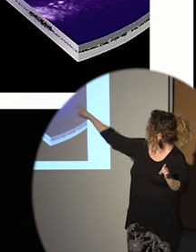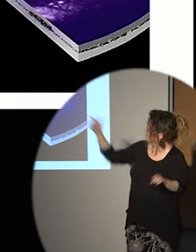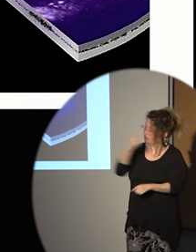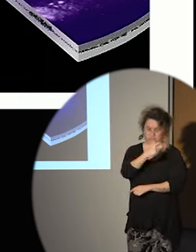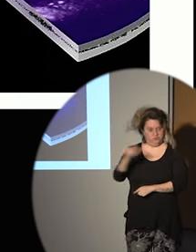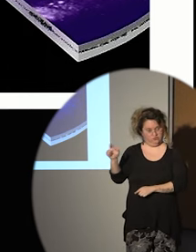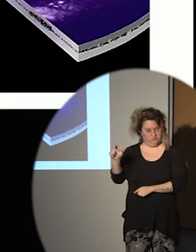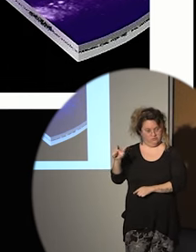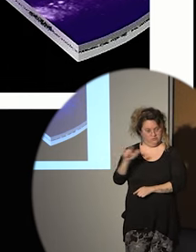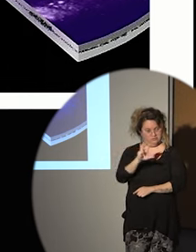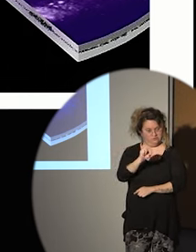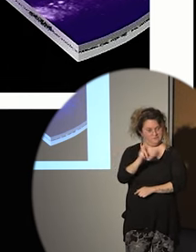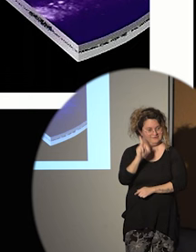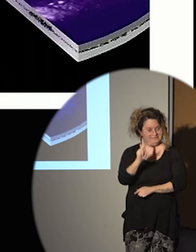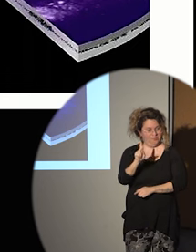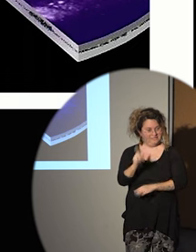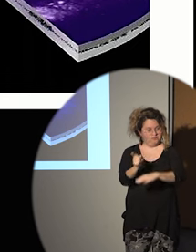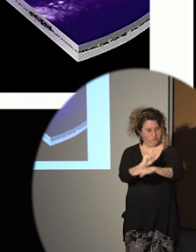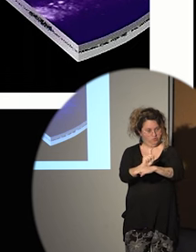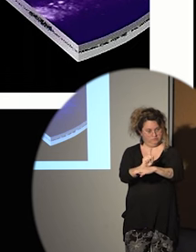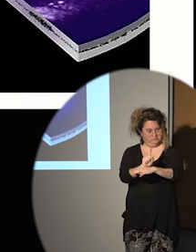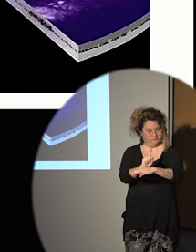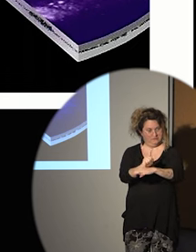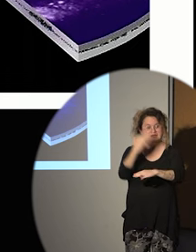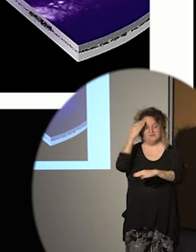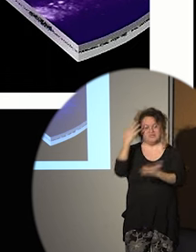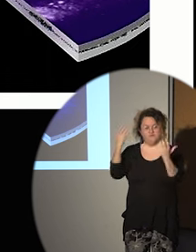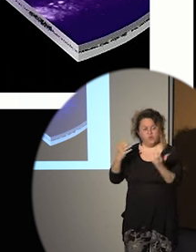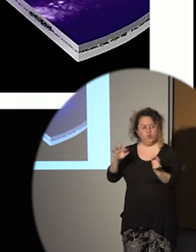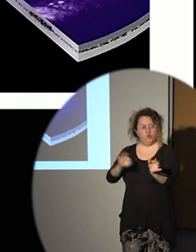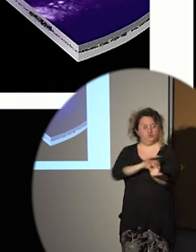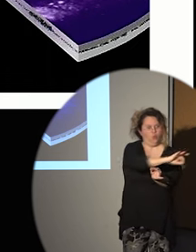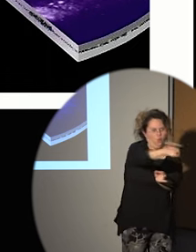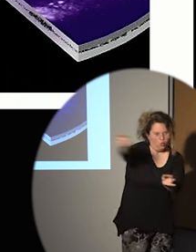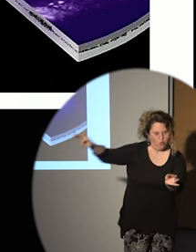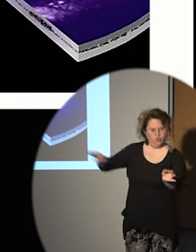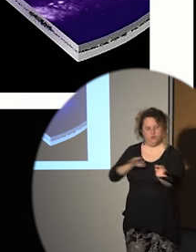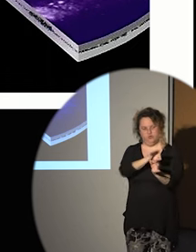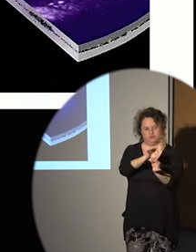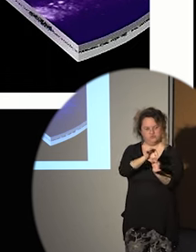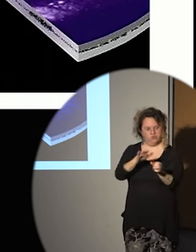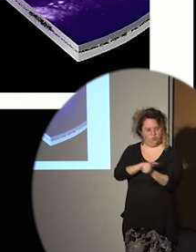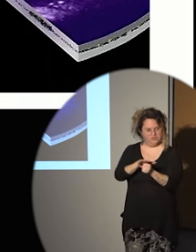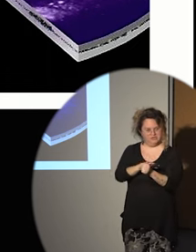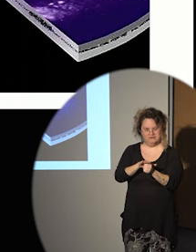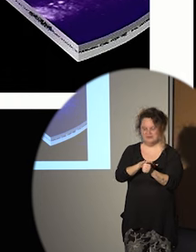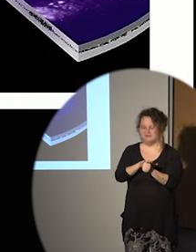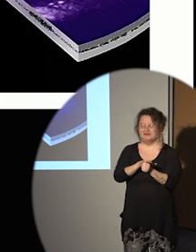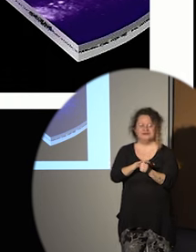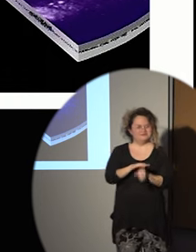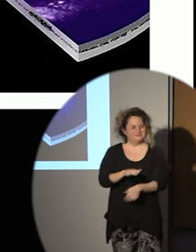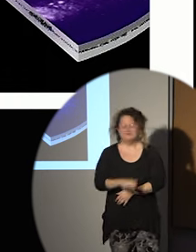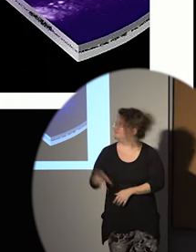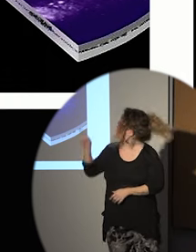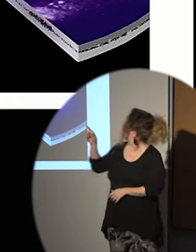tour, il faut 220 millions d'années. À nouveau, pour bien vous faire comprendre que la galaxie est